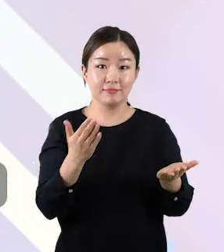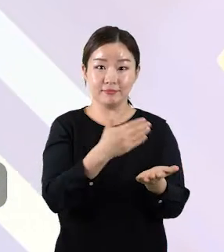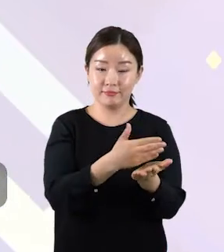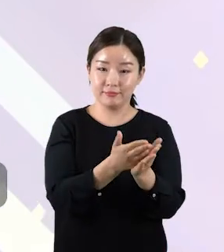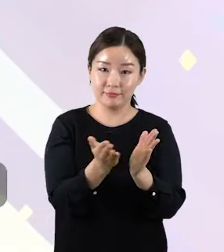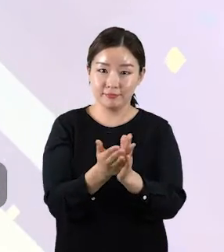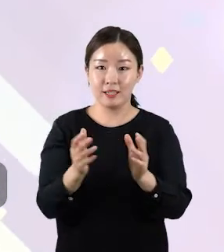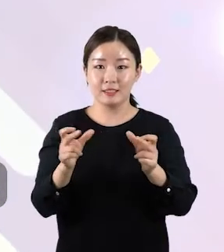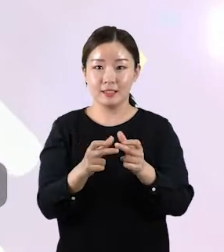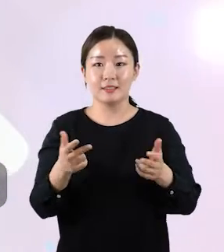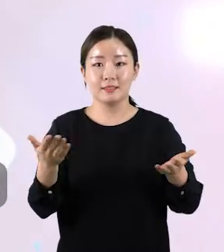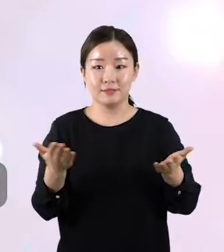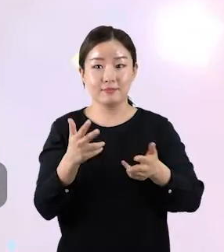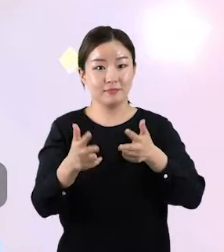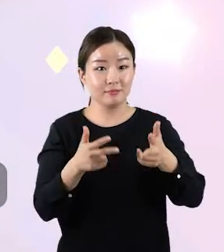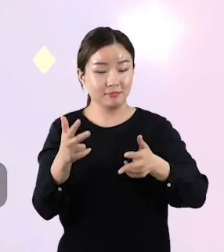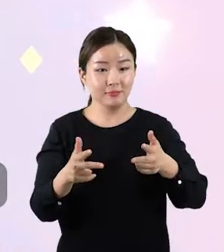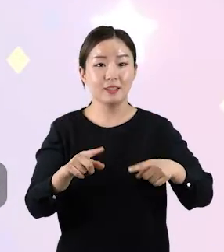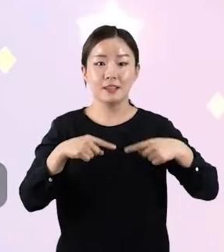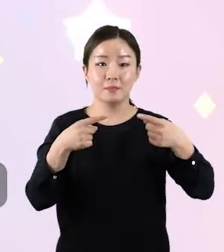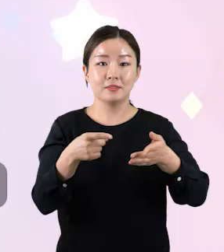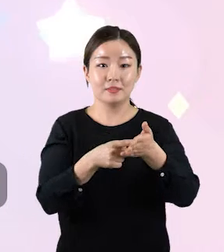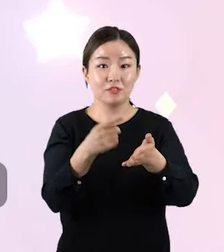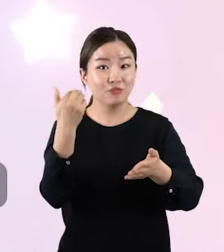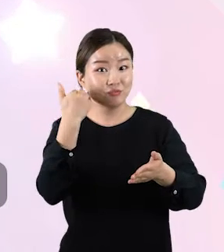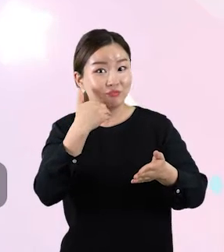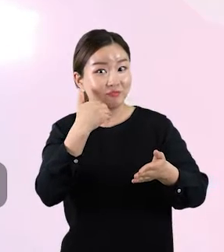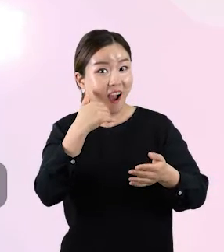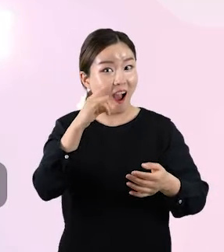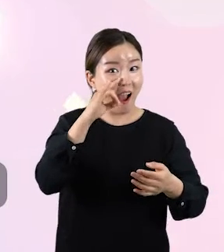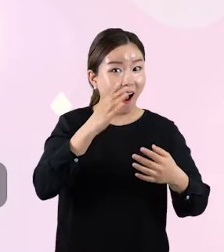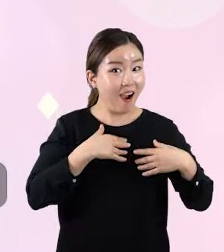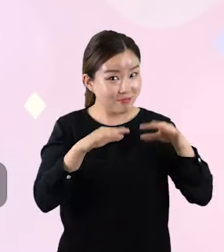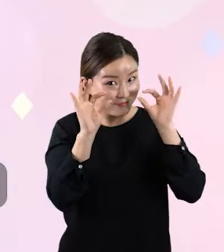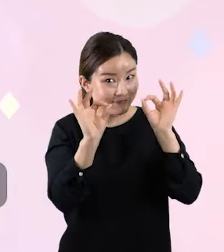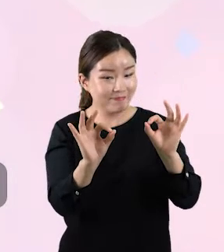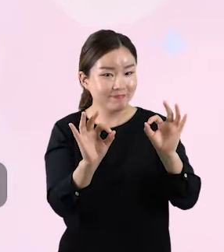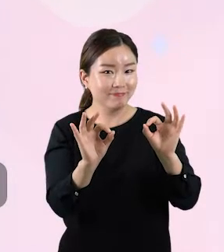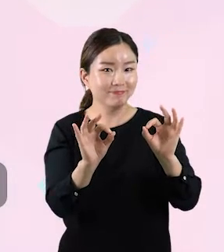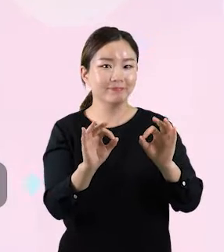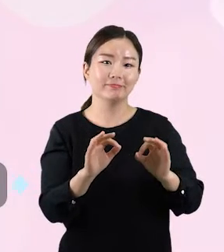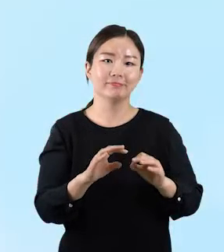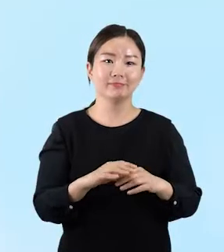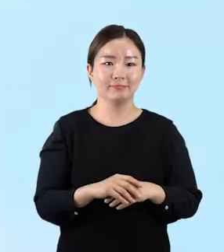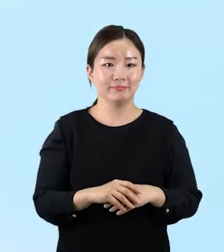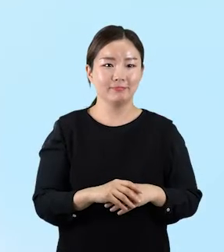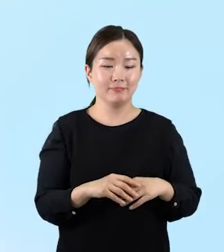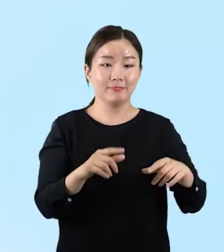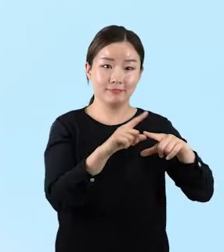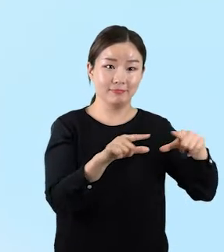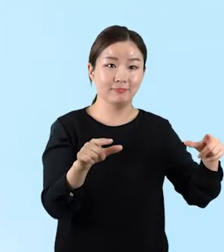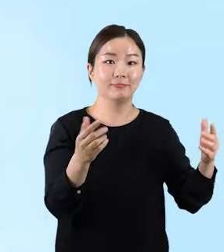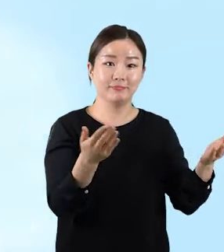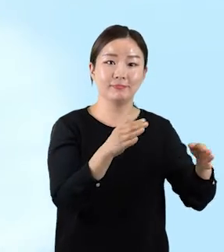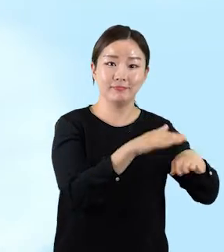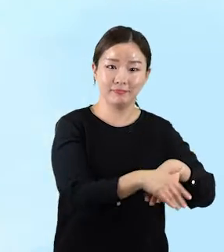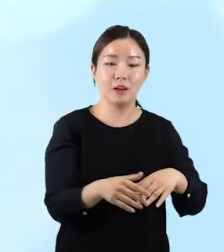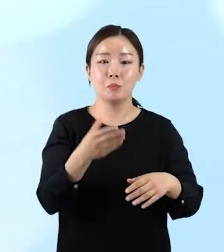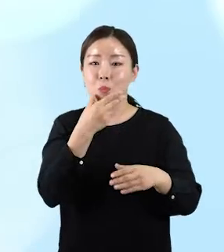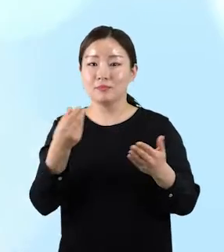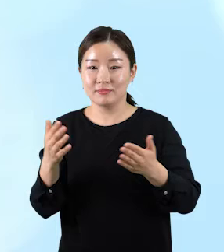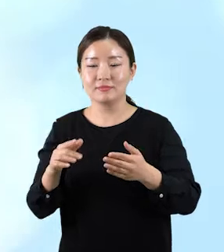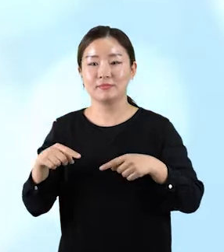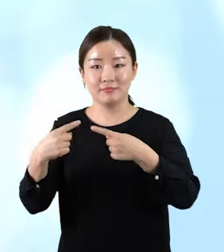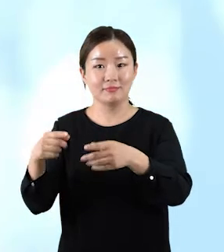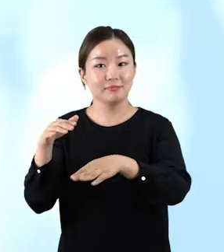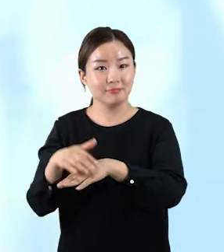먼저 각 일자리 유형별 장애인 일자리 사업의 참여 신청 대상에 대해 알아보겠습니다. 일반형 일자리와